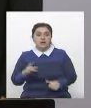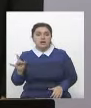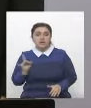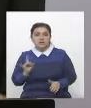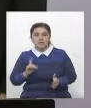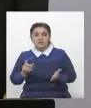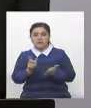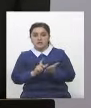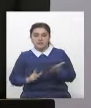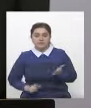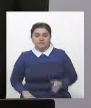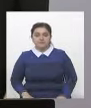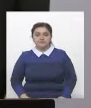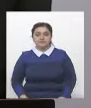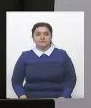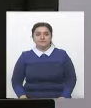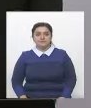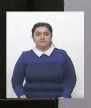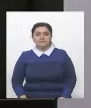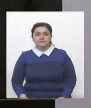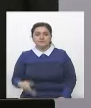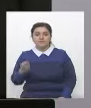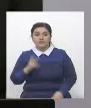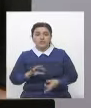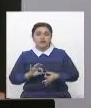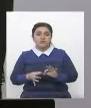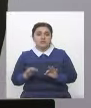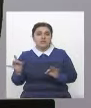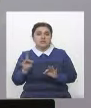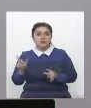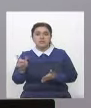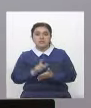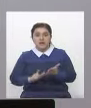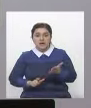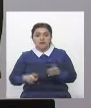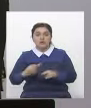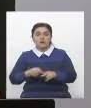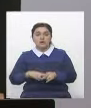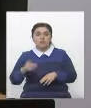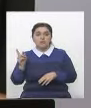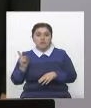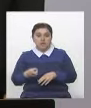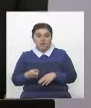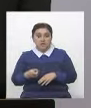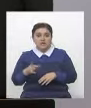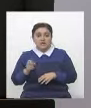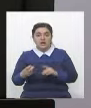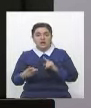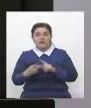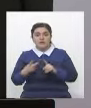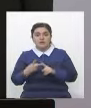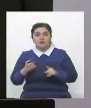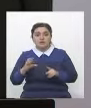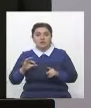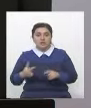называется размером стиха. Двусложный размер стиха, в котором ударение